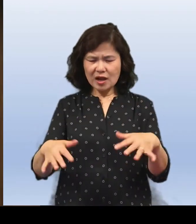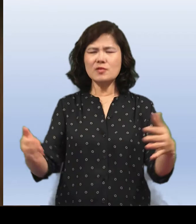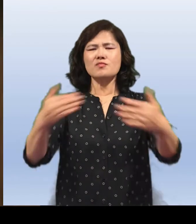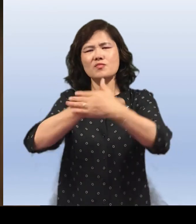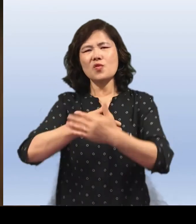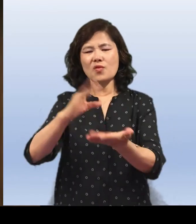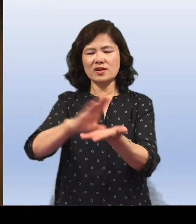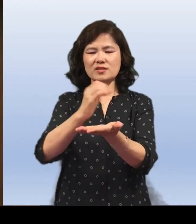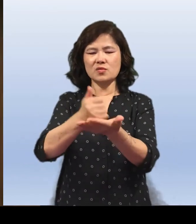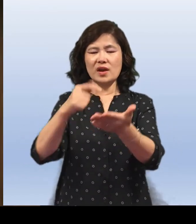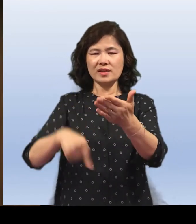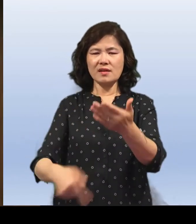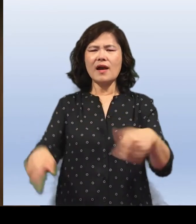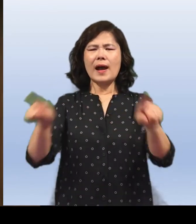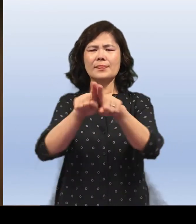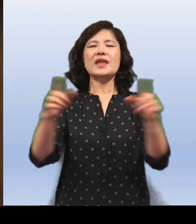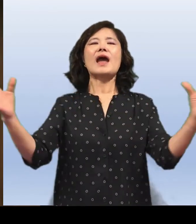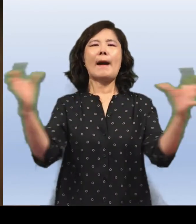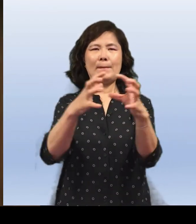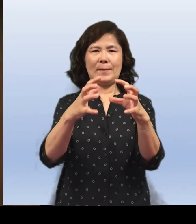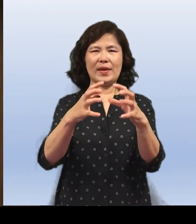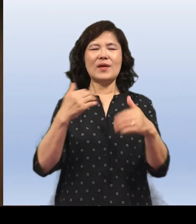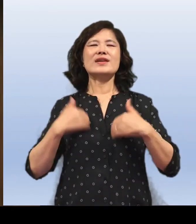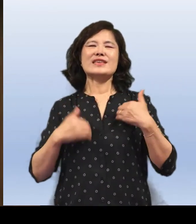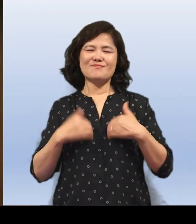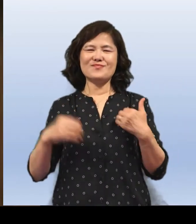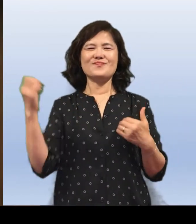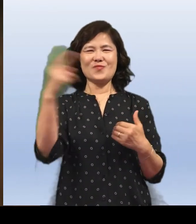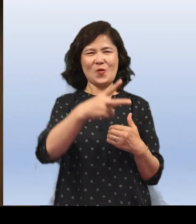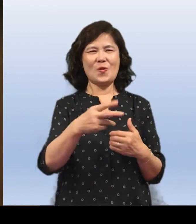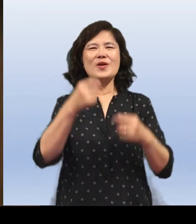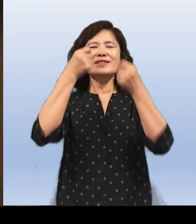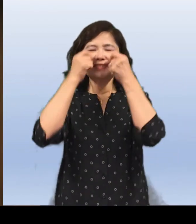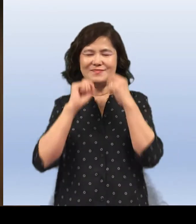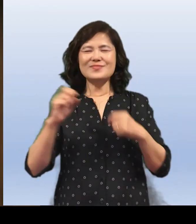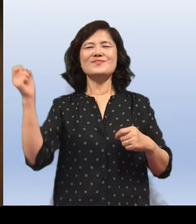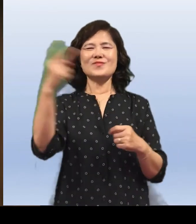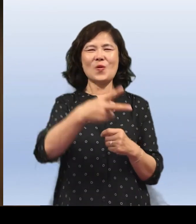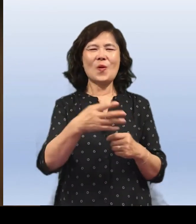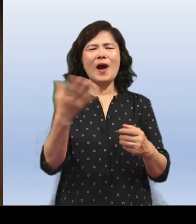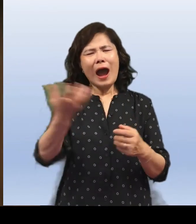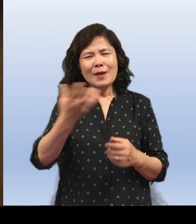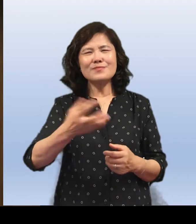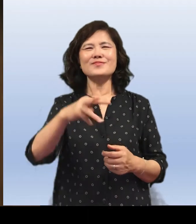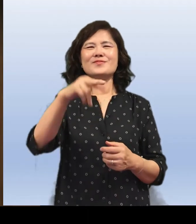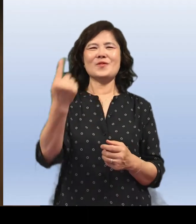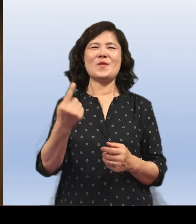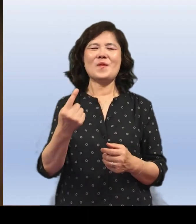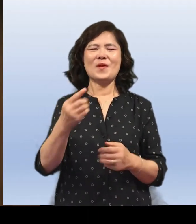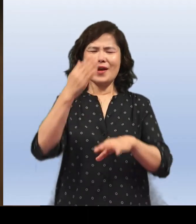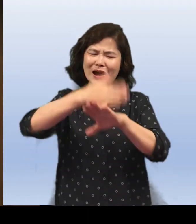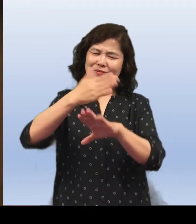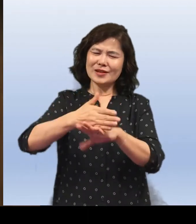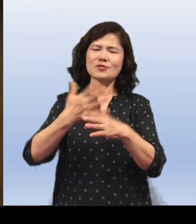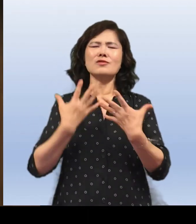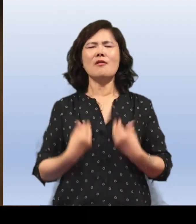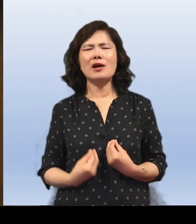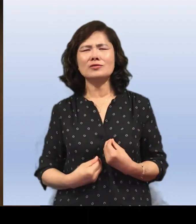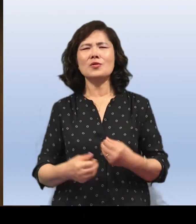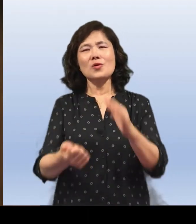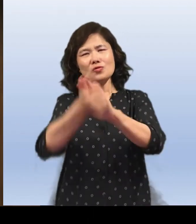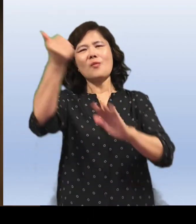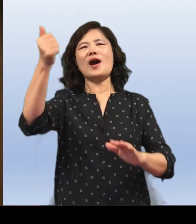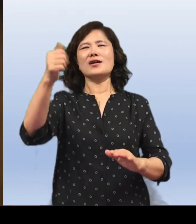그리스도 안에서 함께 합하여 기쁨도 슬픔도 아픔도 감사도 절망도